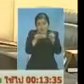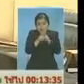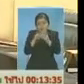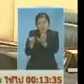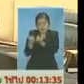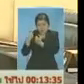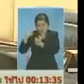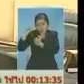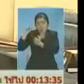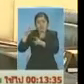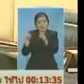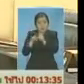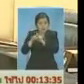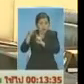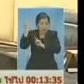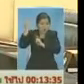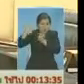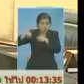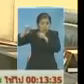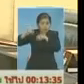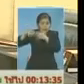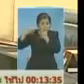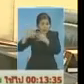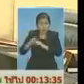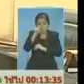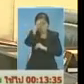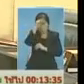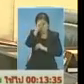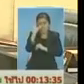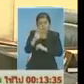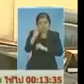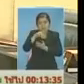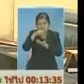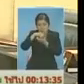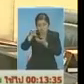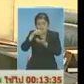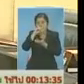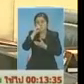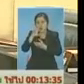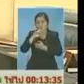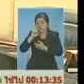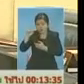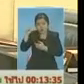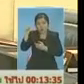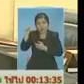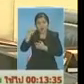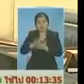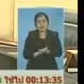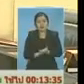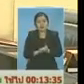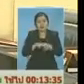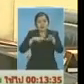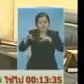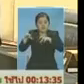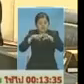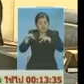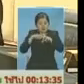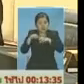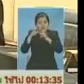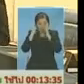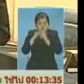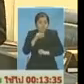ไงก็พวกคุณทำมาไว้อะแต่ผมไม่โง่หรอกถ้าผมไม่บอกเลยเขาฟ้องผมเนี่ยให้เขาดำเนินคดีกับค